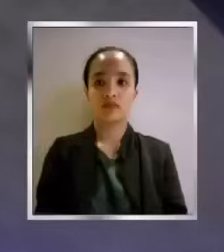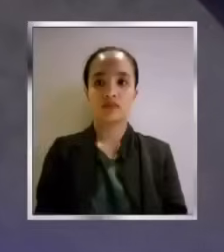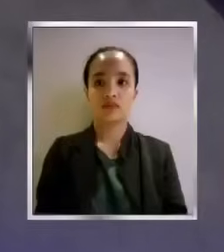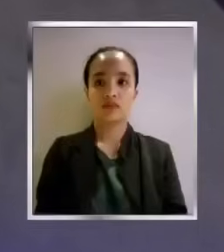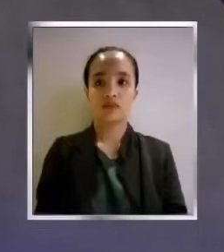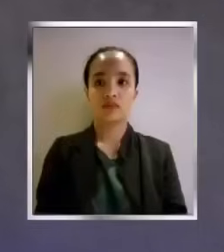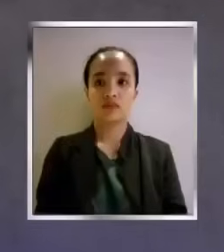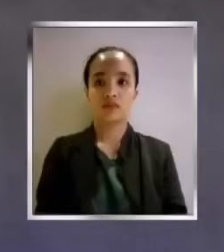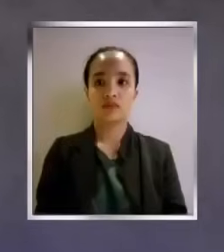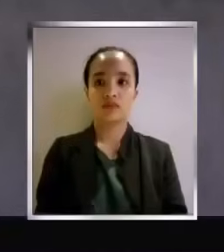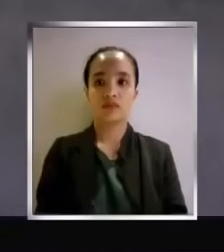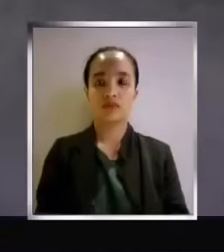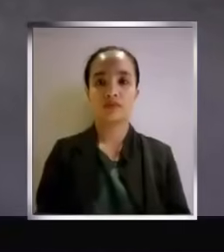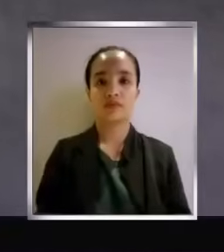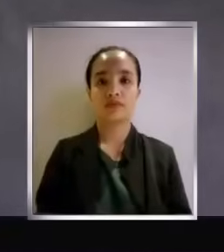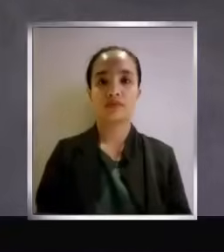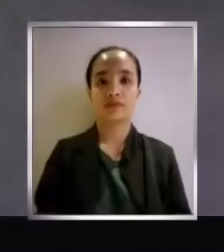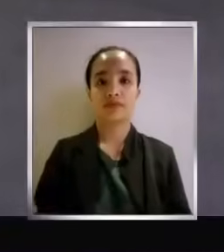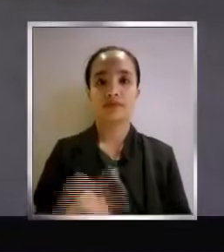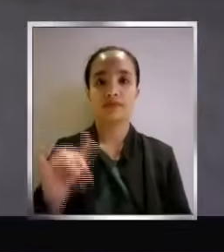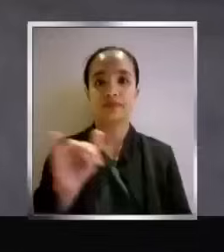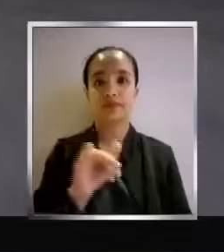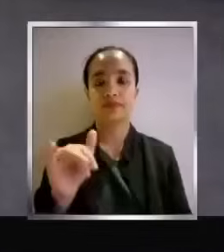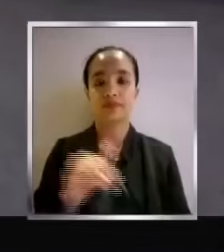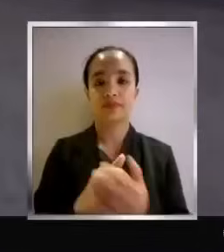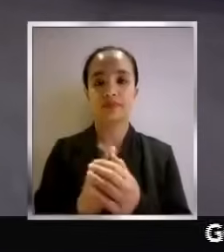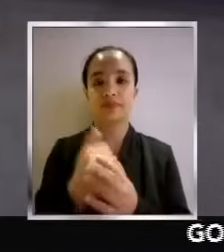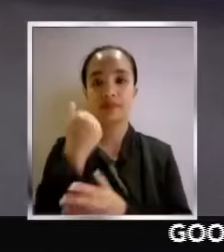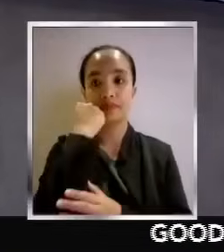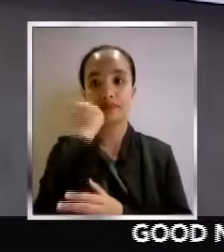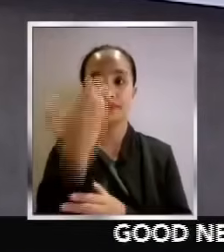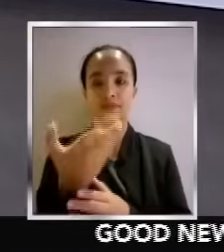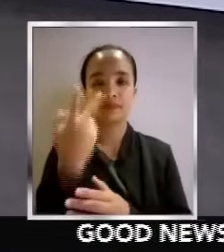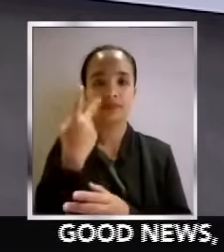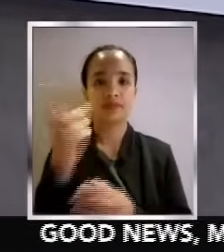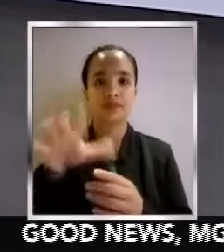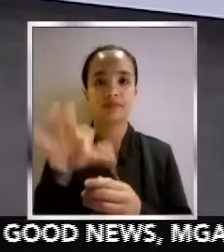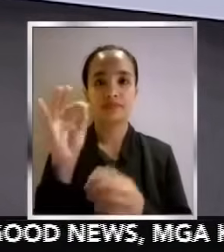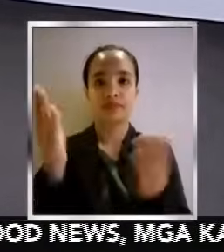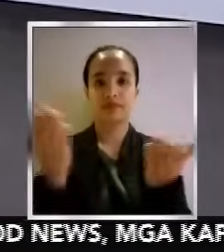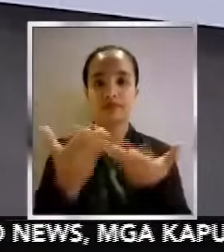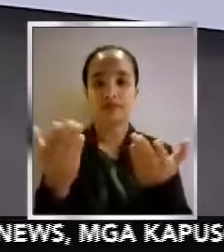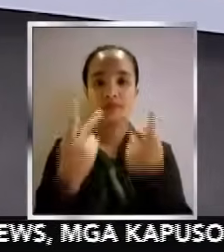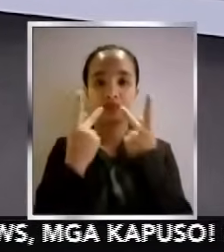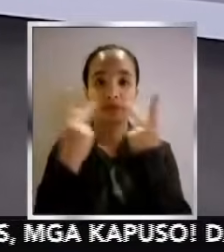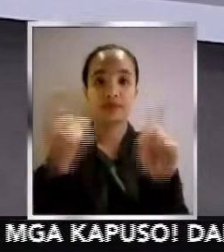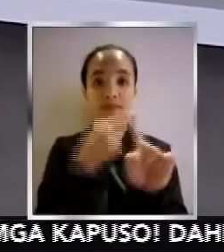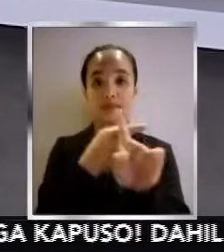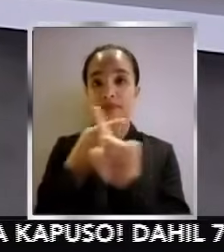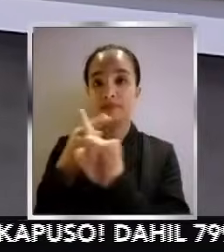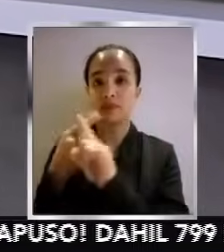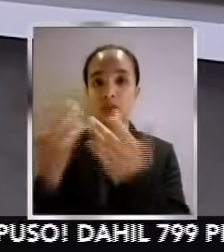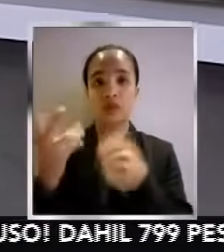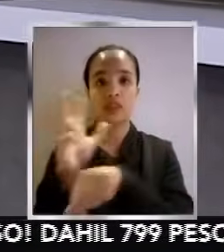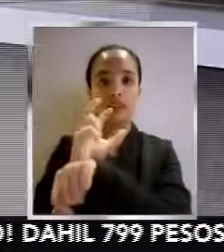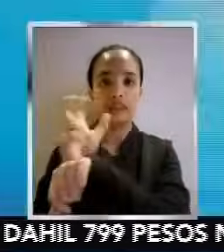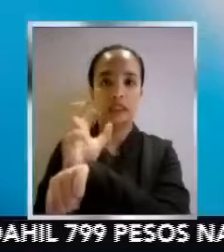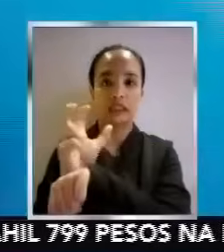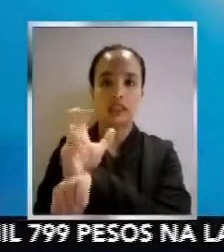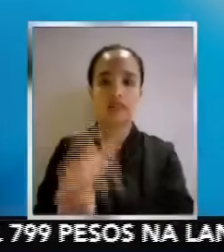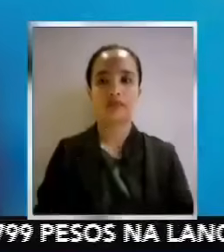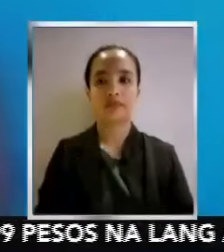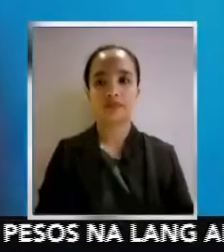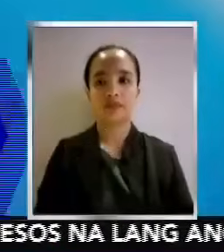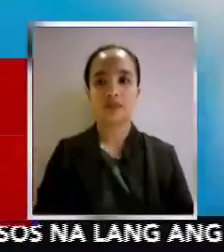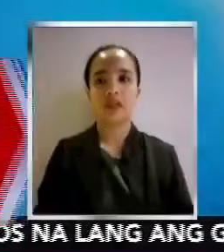Pati patay pinagdiskitahan at sinalaula, natuklasan niya sa isang pampublikong sementeryo sa Naga City. Isang nichoroona